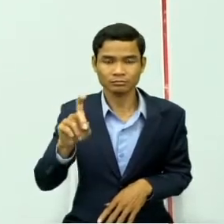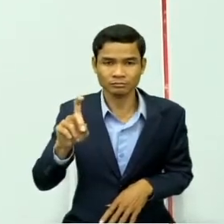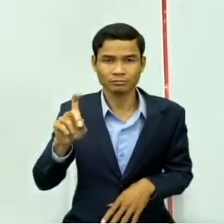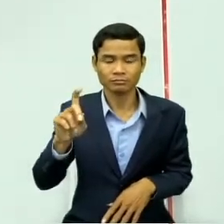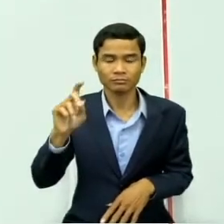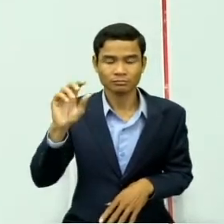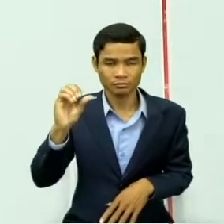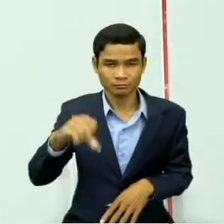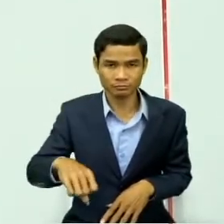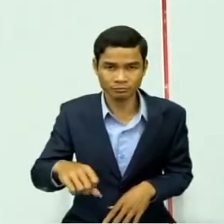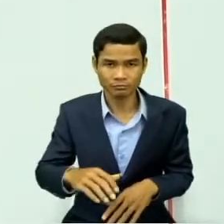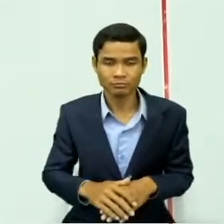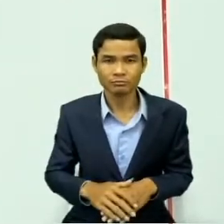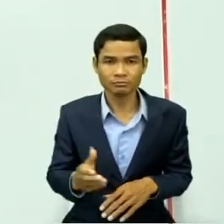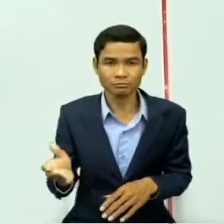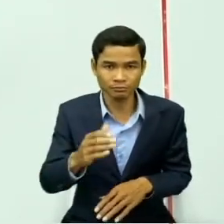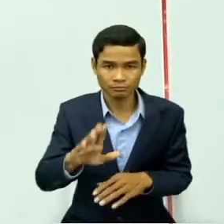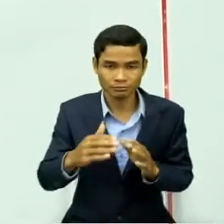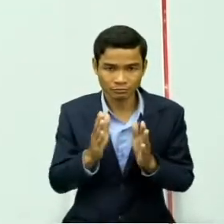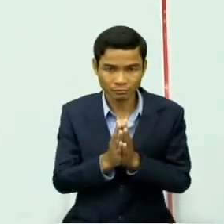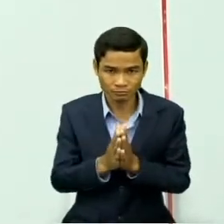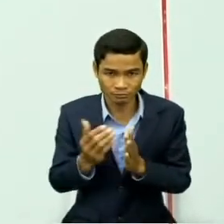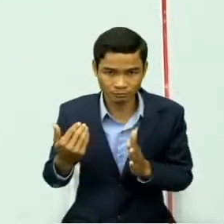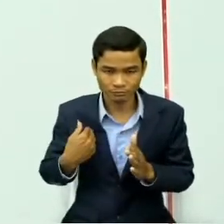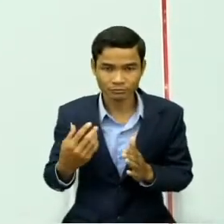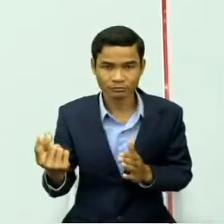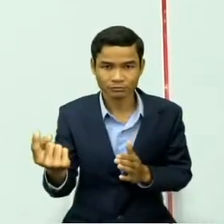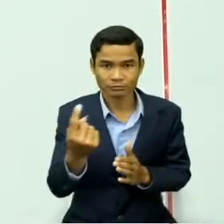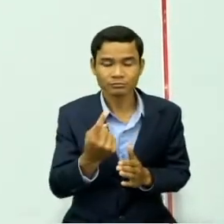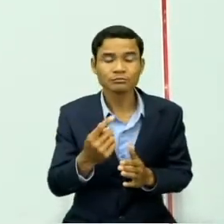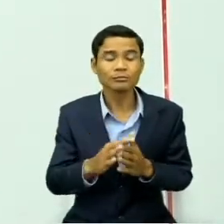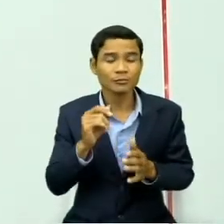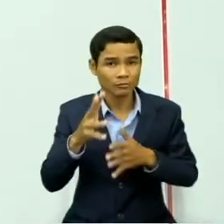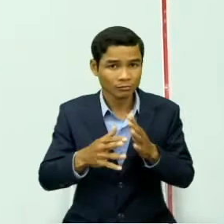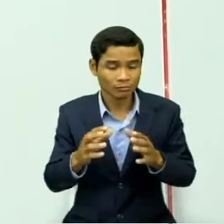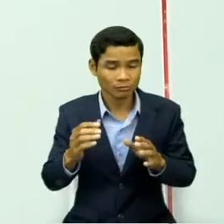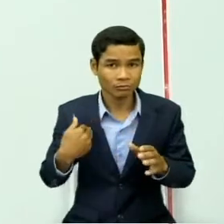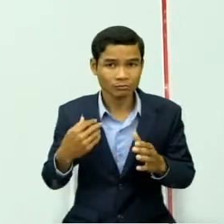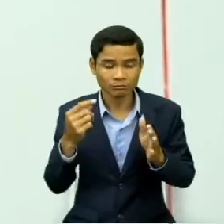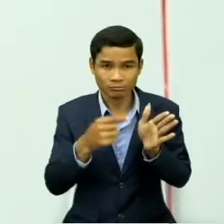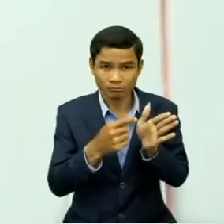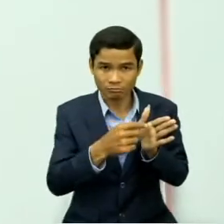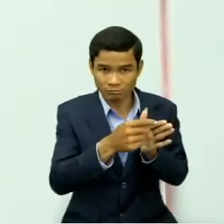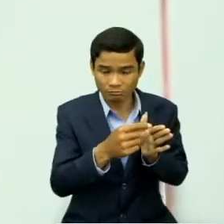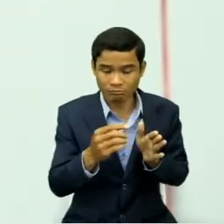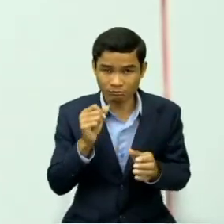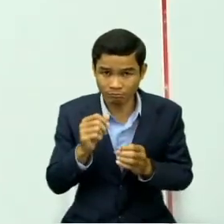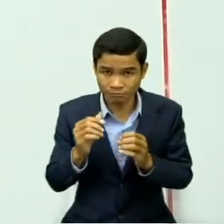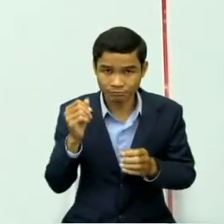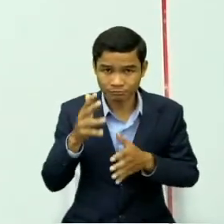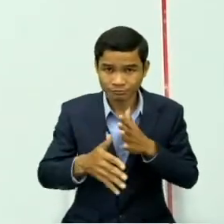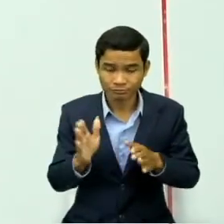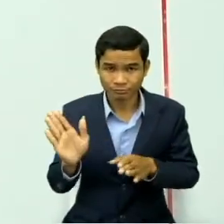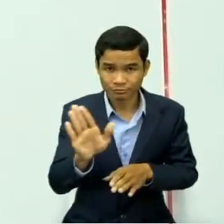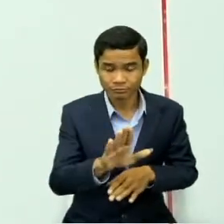phở chạy lại con chim này ăn vinh mặt đón này cứu chẳng ở chun nè chập đà ấm